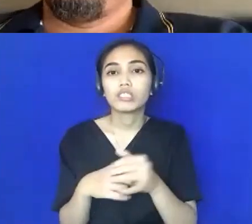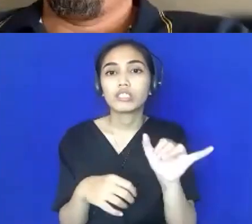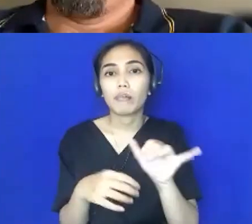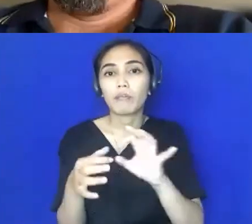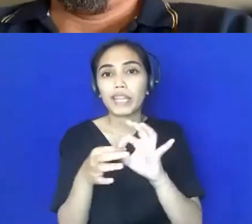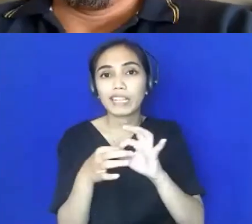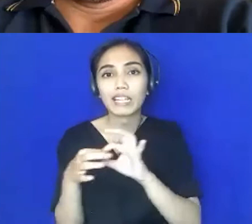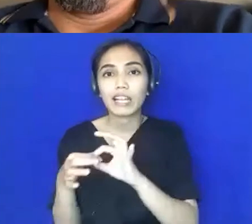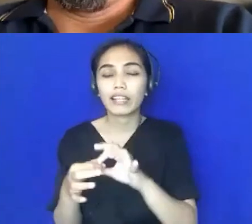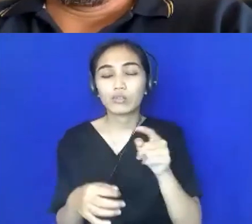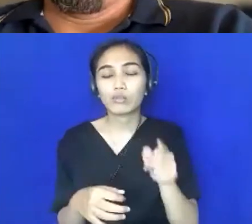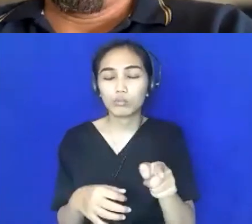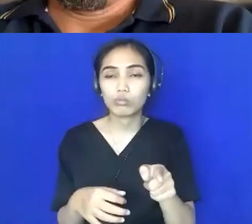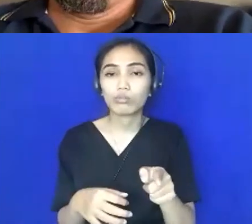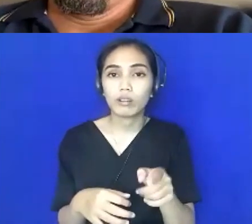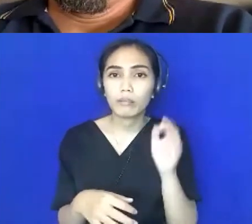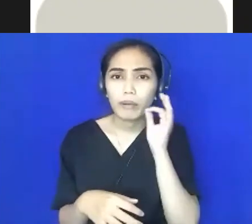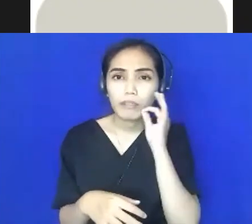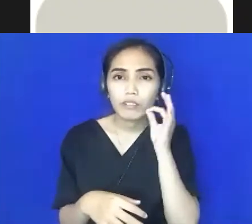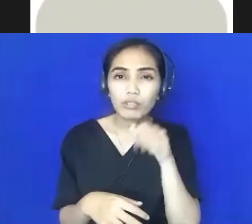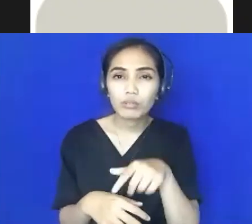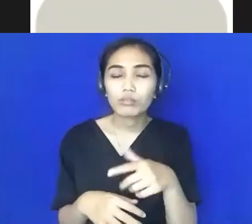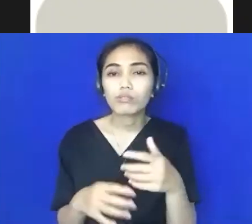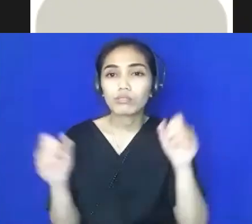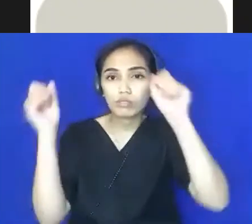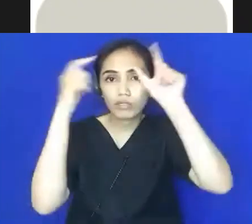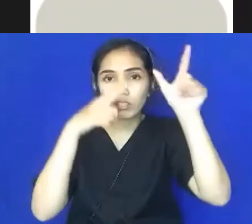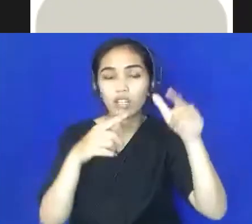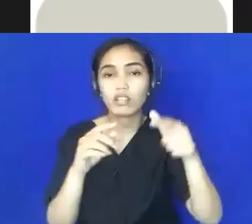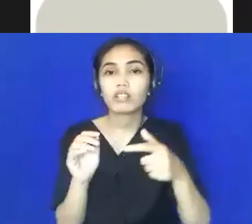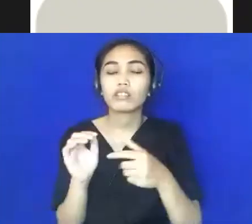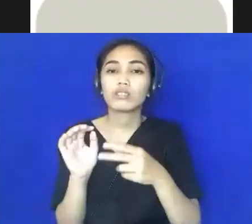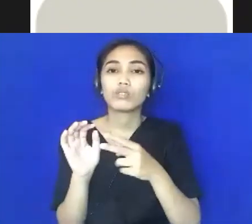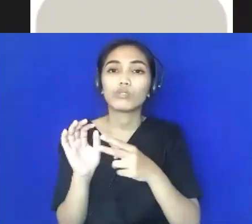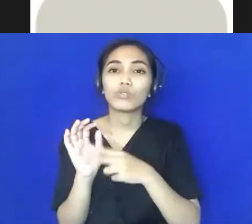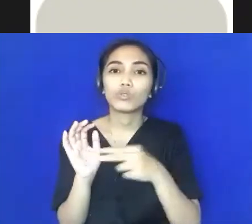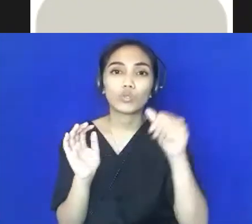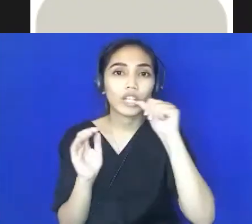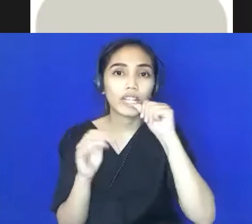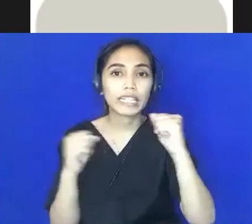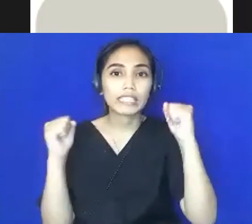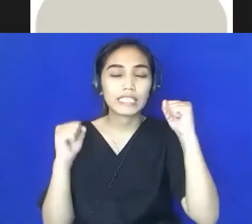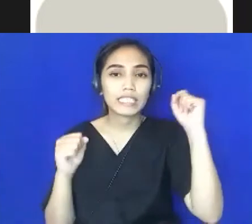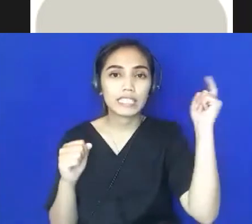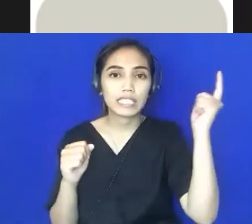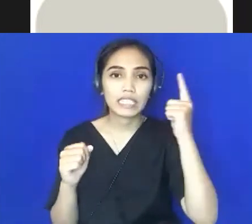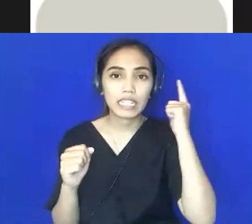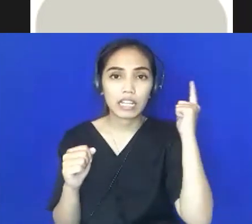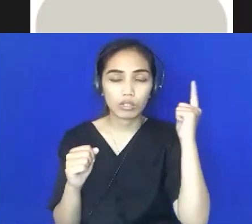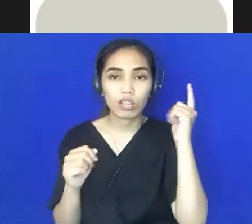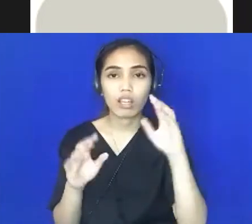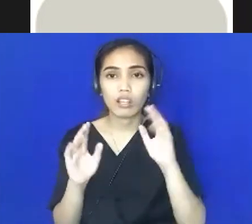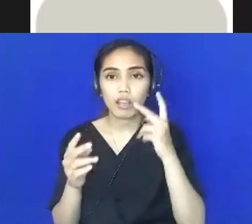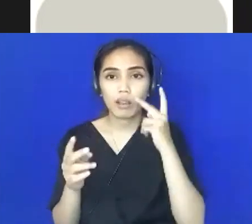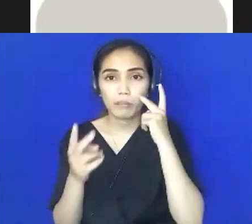itu, mohon maaf ini konteksnya Nutrition International, itu banyak program ya monitoring dan